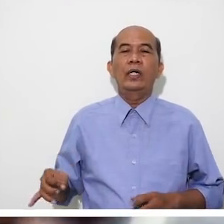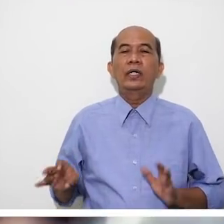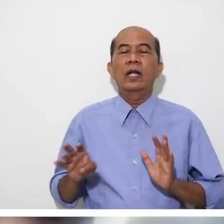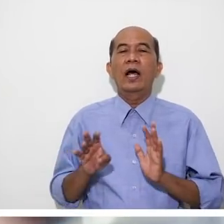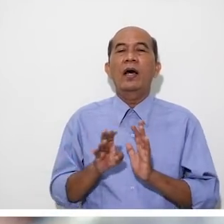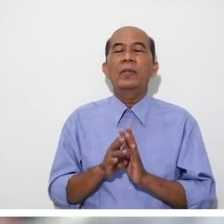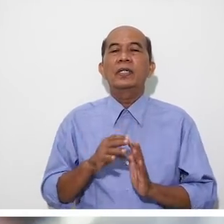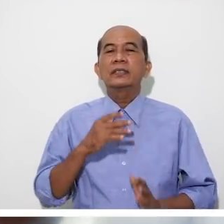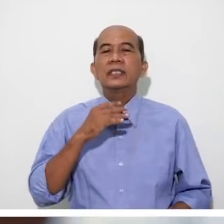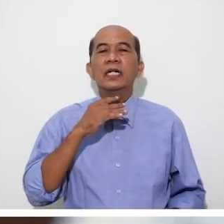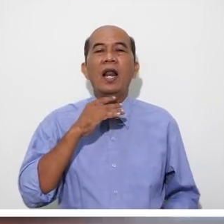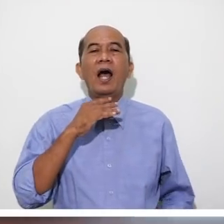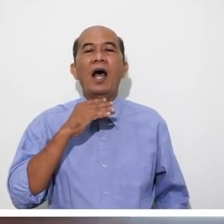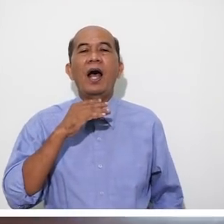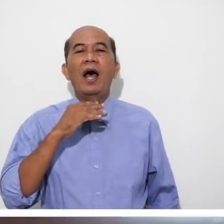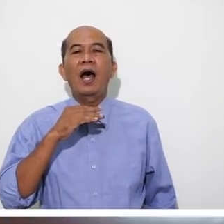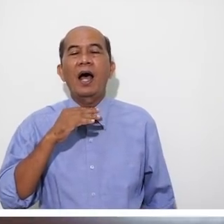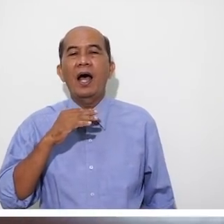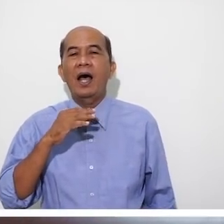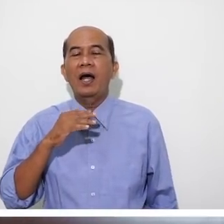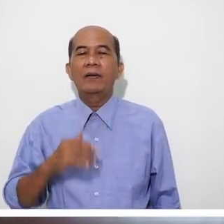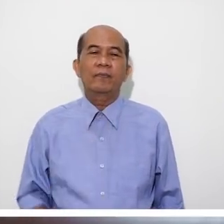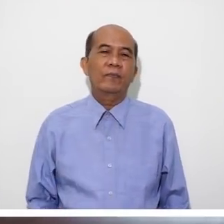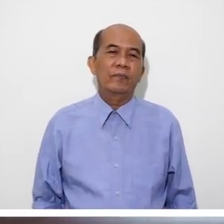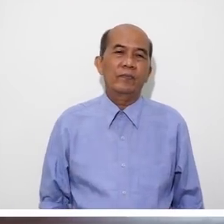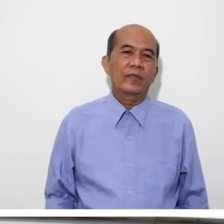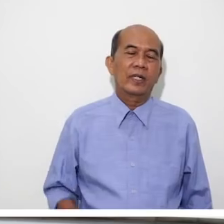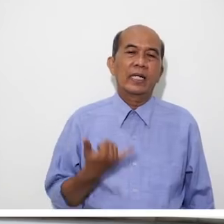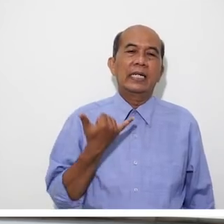walau hina bercela.